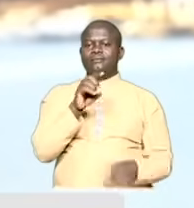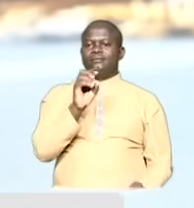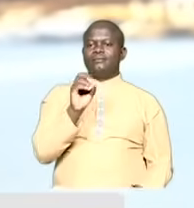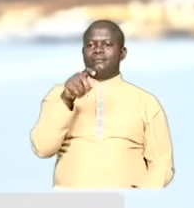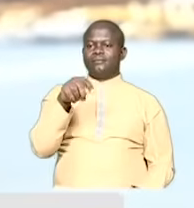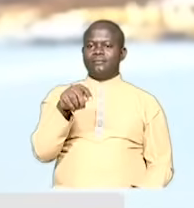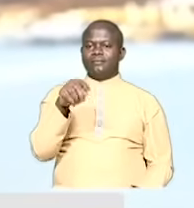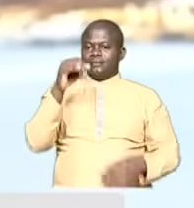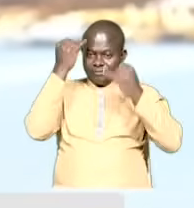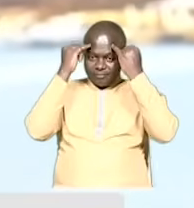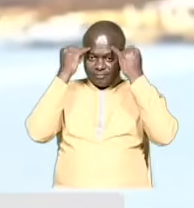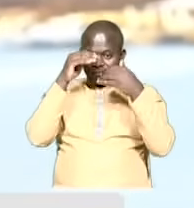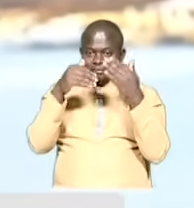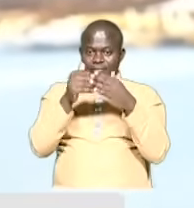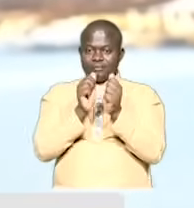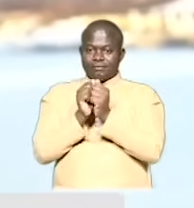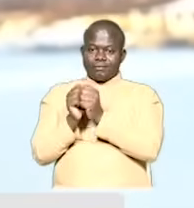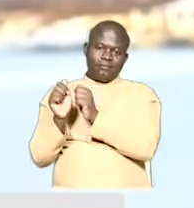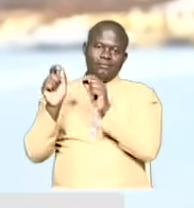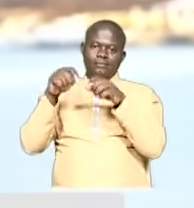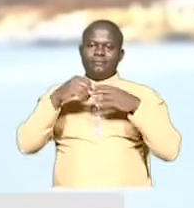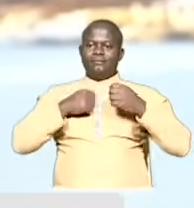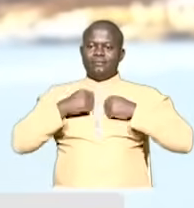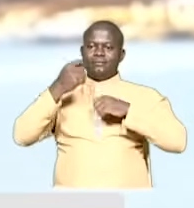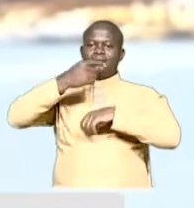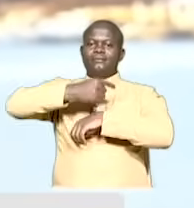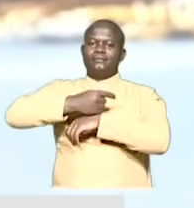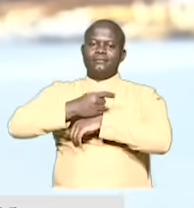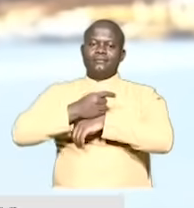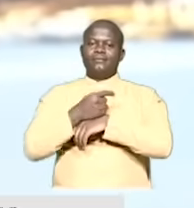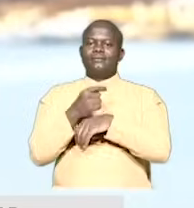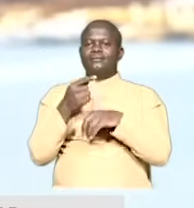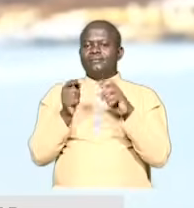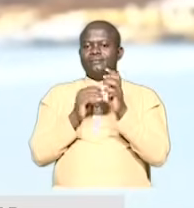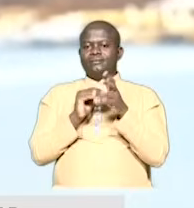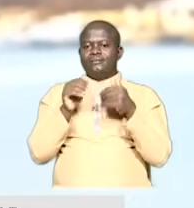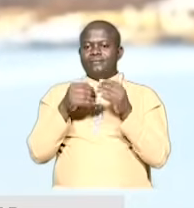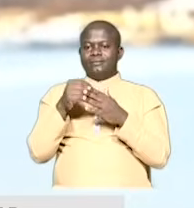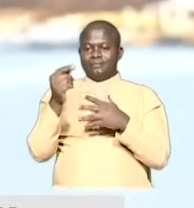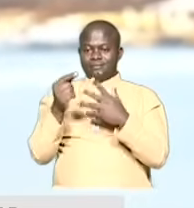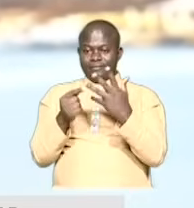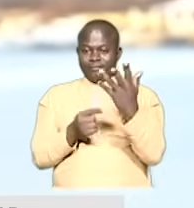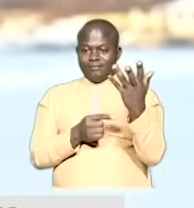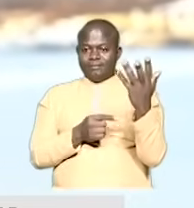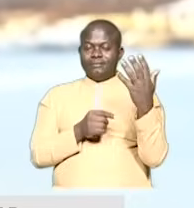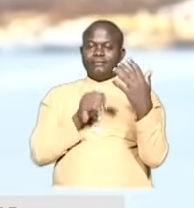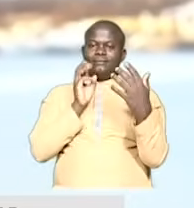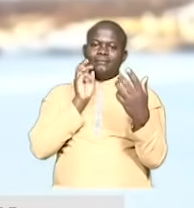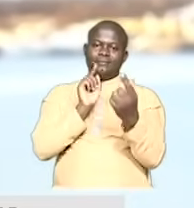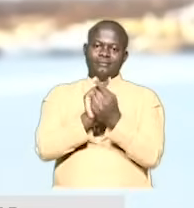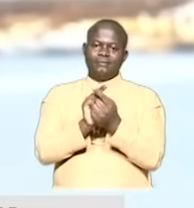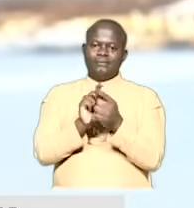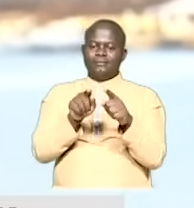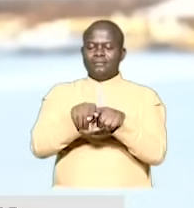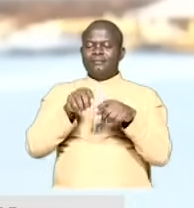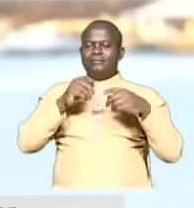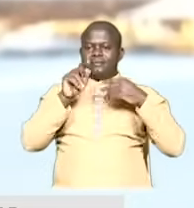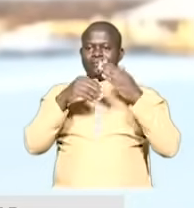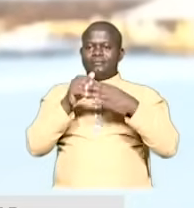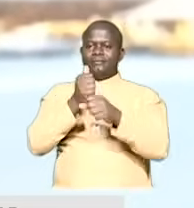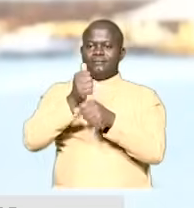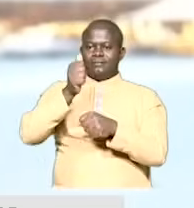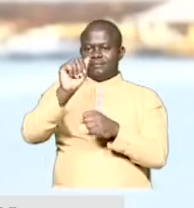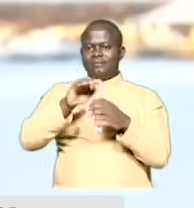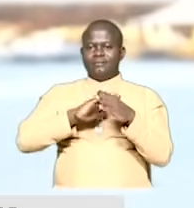Initiatives nitabiriye Rwanda Day ariko ikintu tuzahura cyane cyane nka ba rwiyemezamirimo